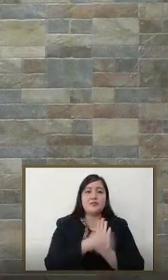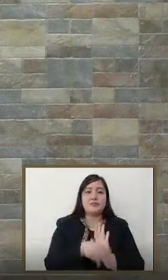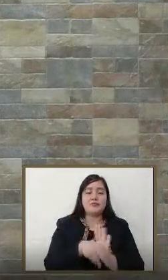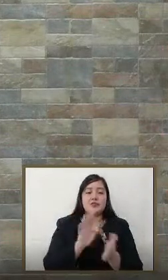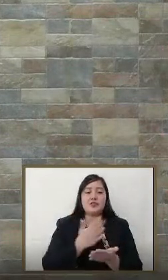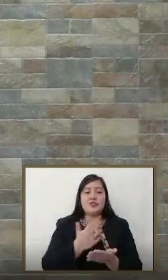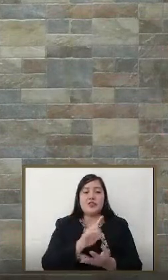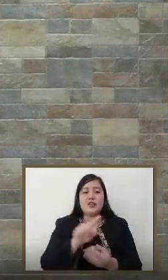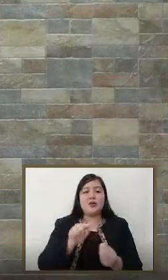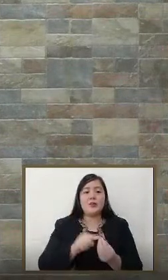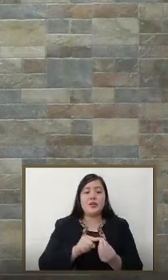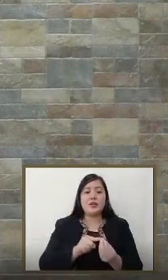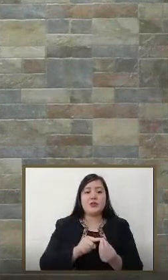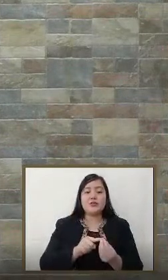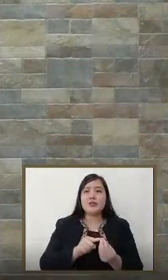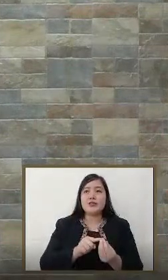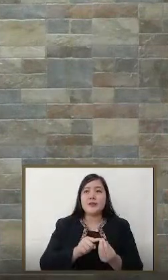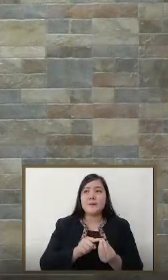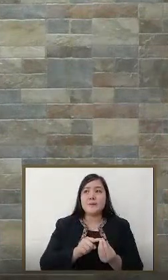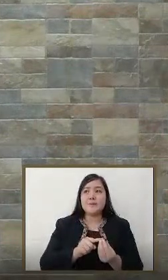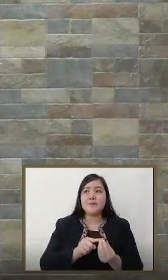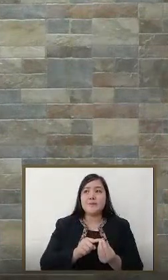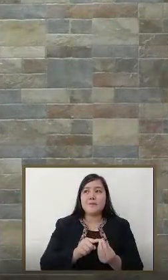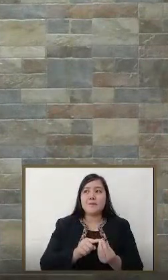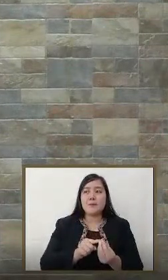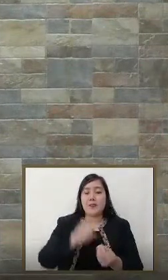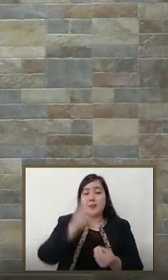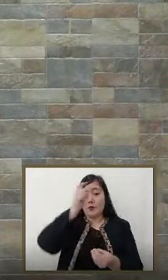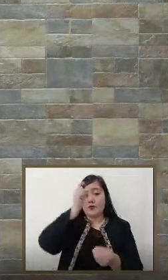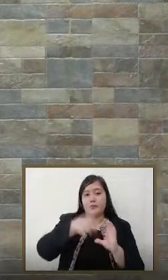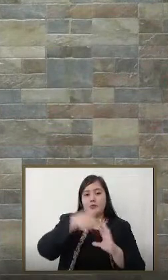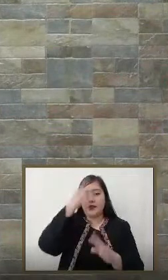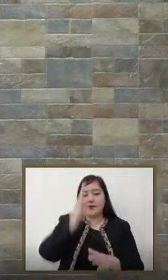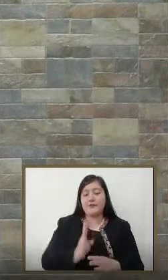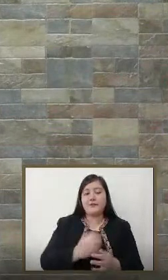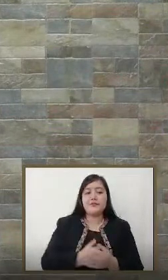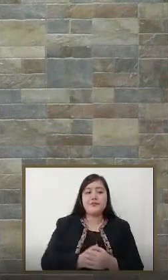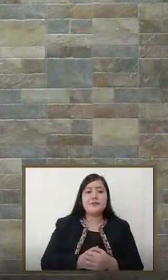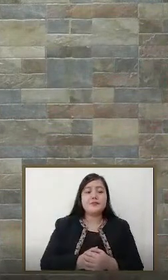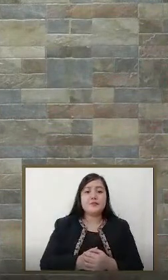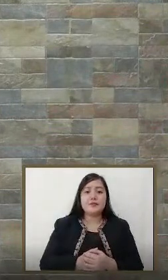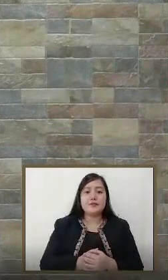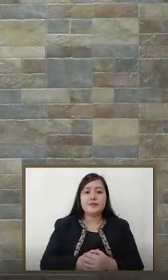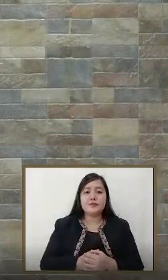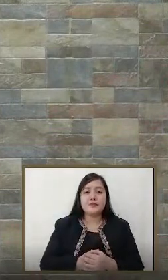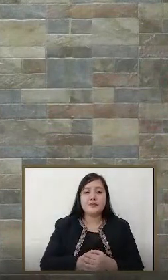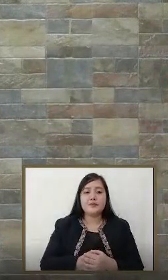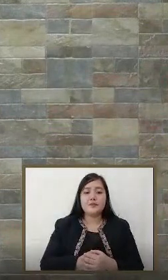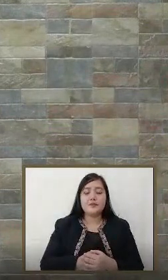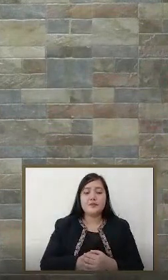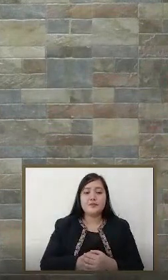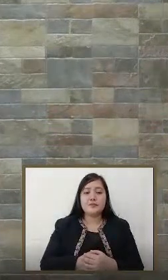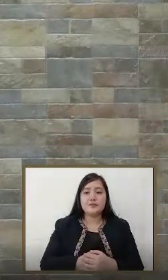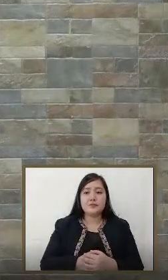bagay na yan. Pero kapag nakita ko po doon eh, ang galing ng plano,